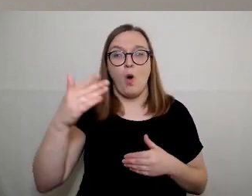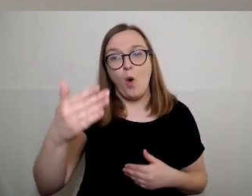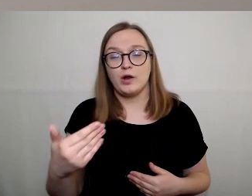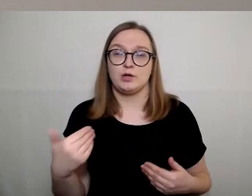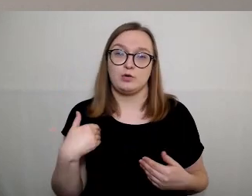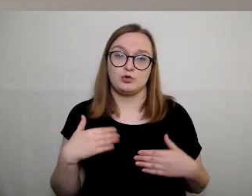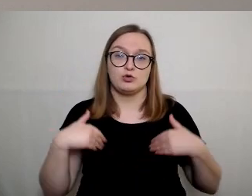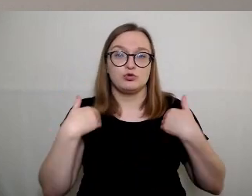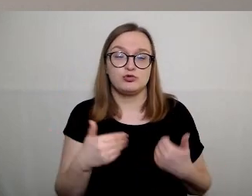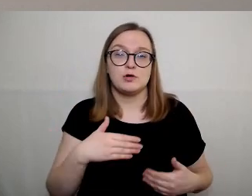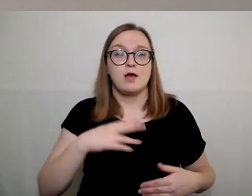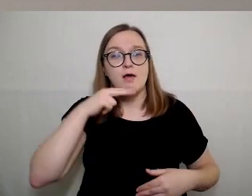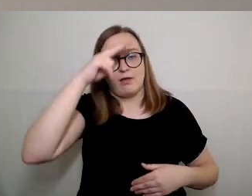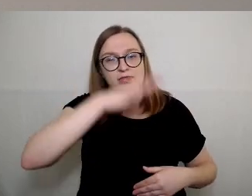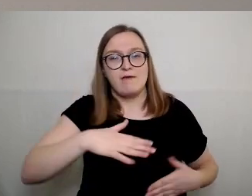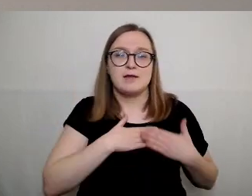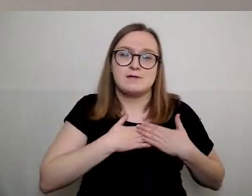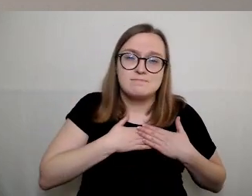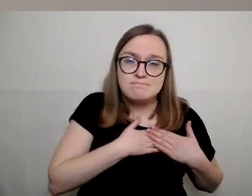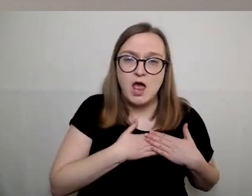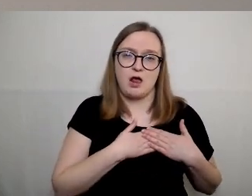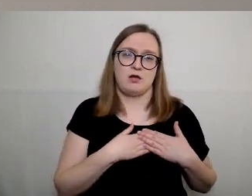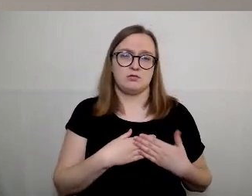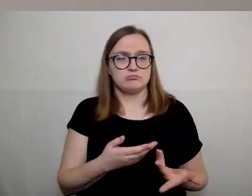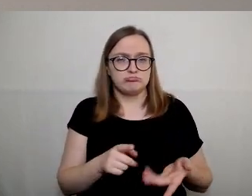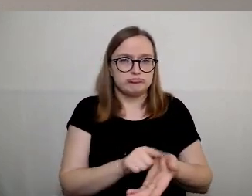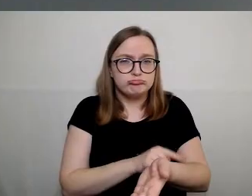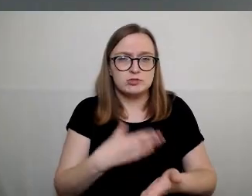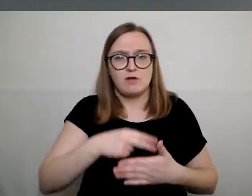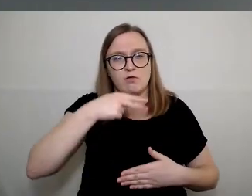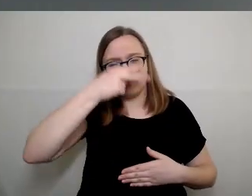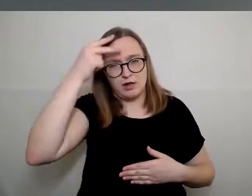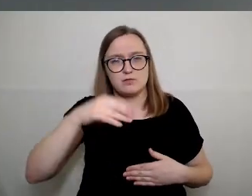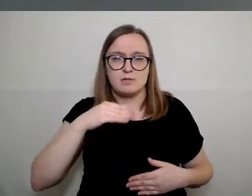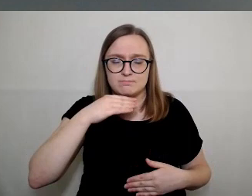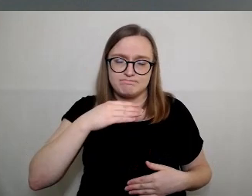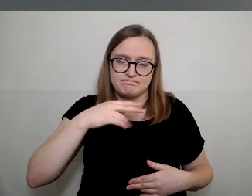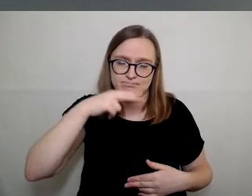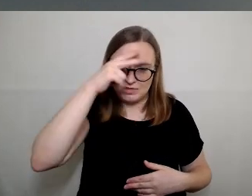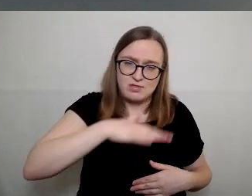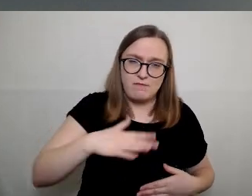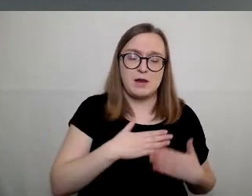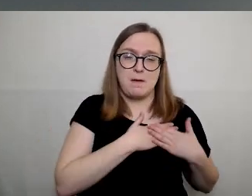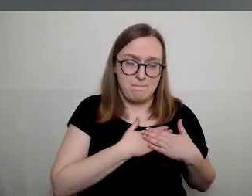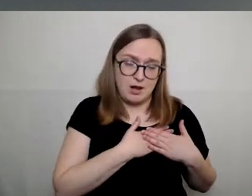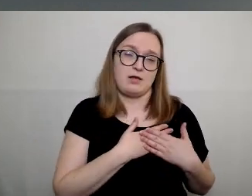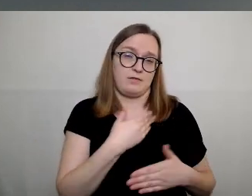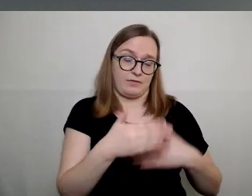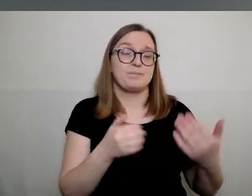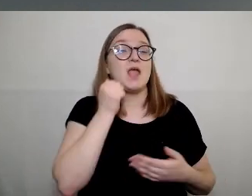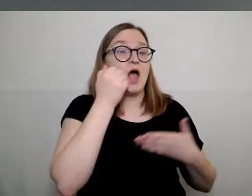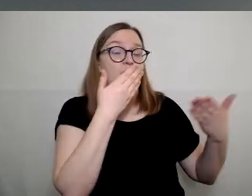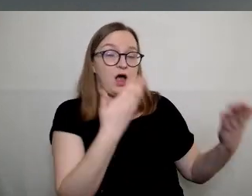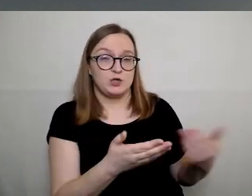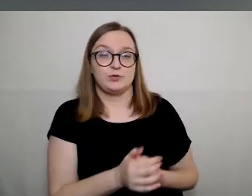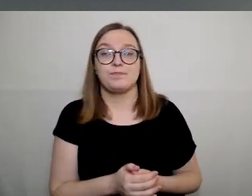tėvyniai ir švietimui, vaikams ir pedagogams. Ačiū Jums labai. Dėkuoju, kitas klausimas Europos bendradarbiavimo plėtros agentų